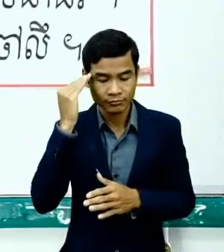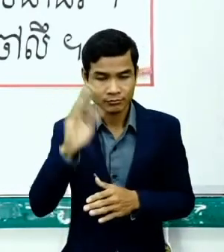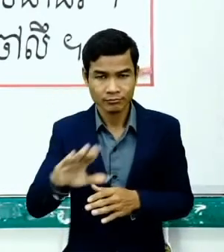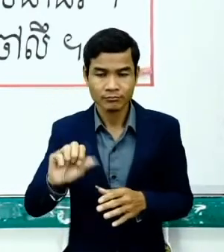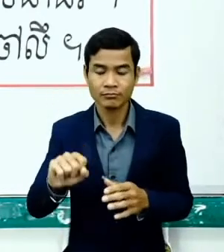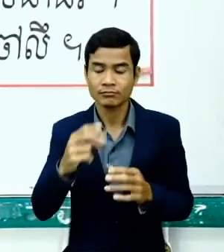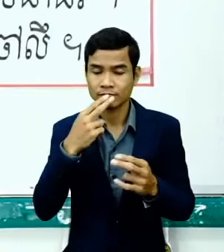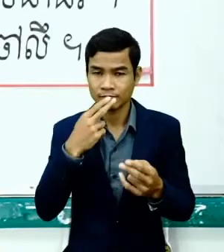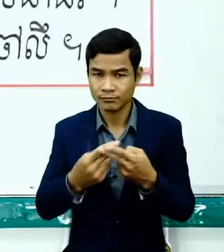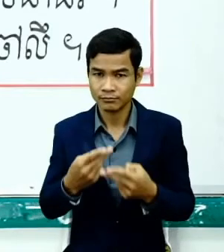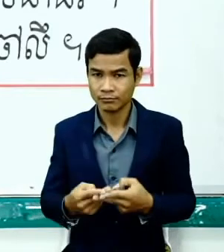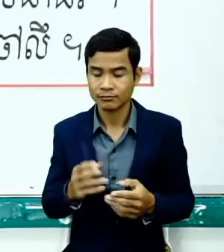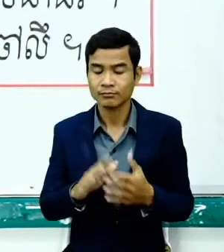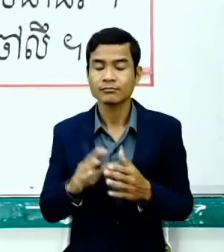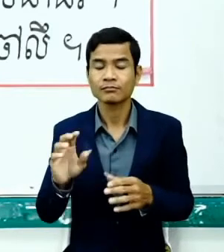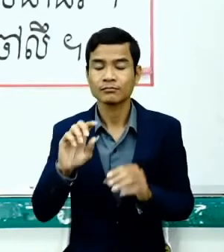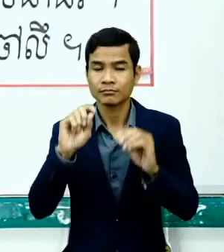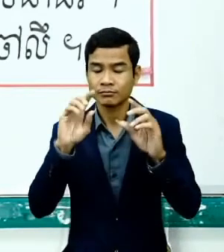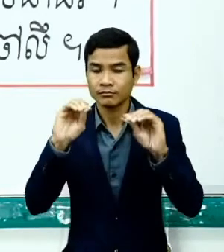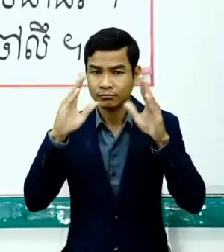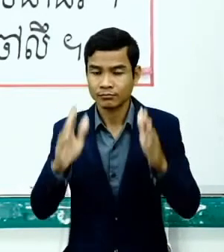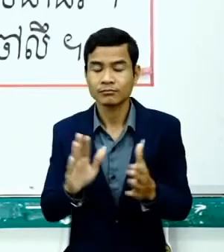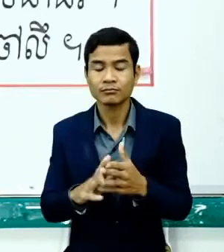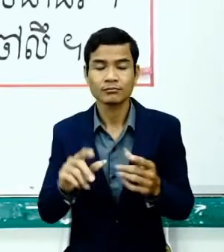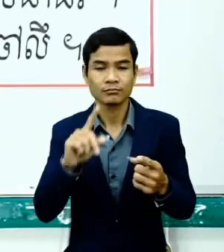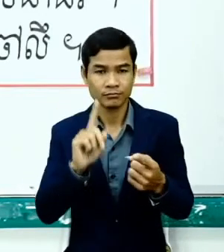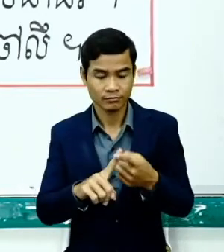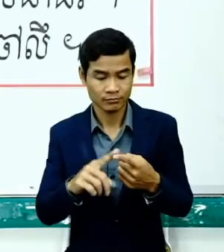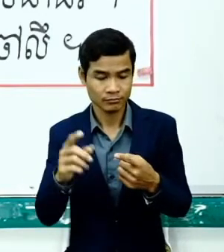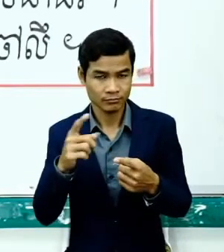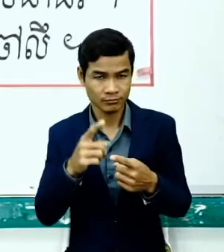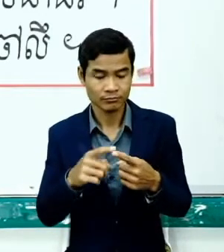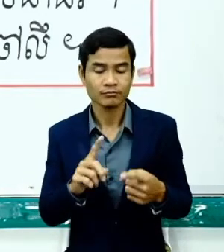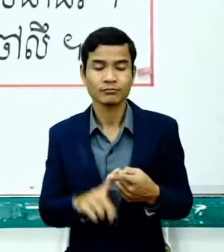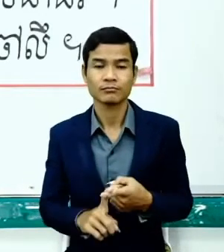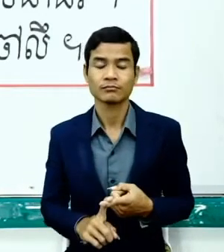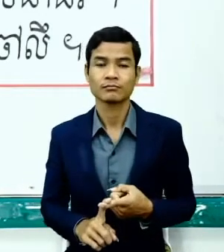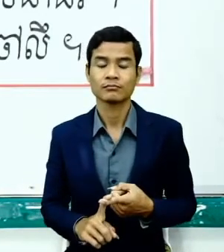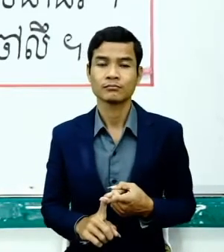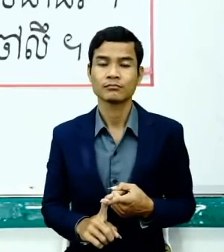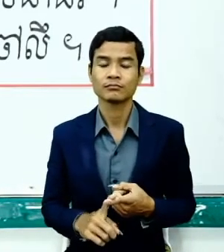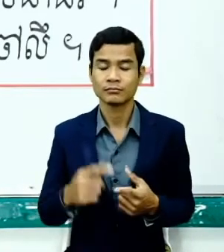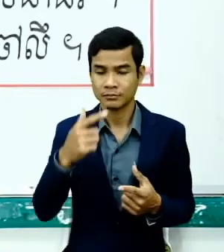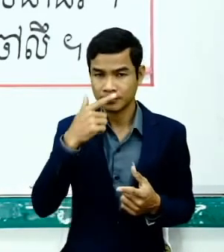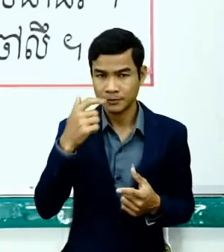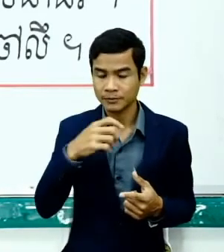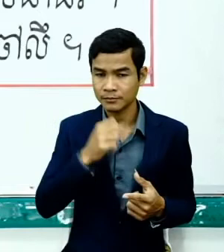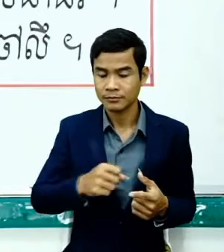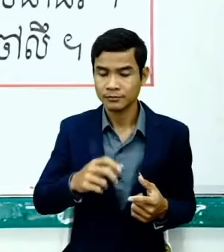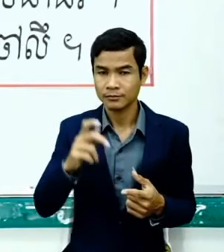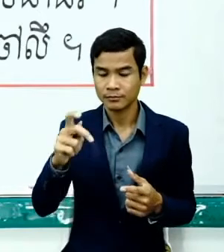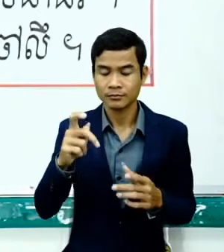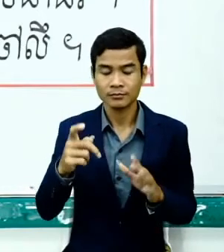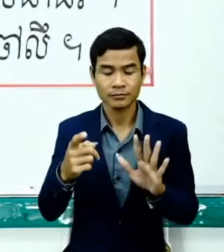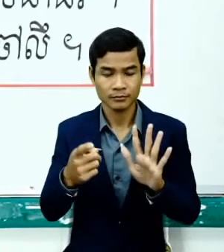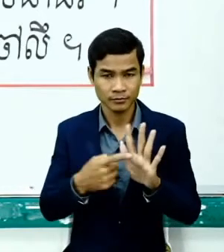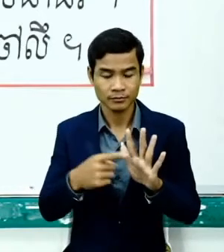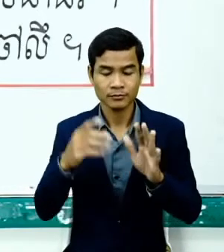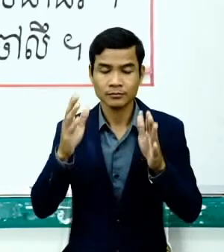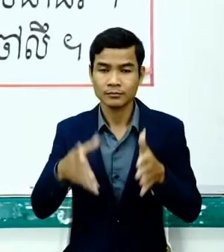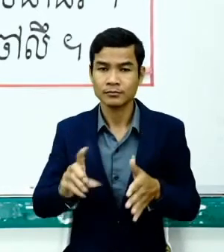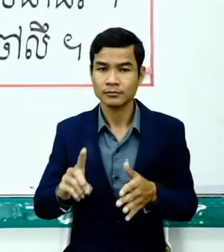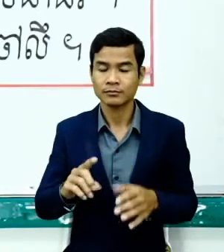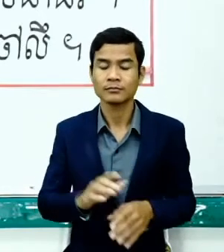សជាចេះឆ្លើយនឹងសំណួររបស់អ្នកគ្រូចាសំណួរទី1តើតាគាជាជីតារបស់នរណា